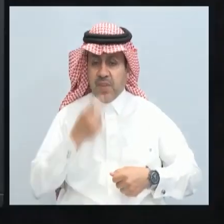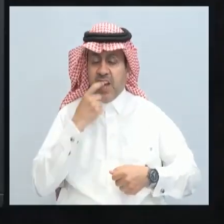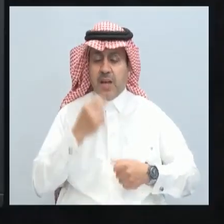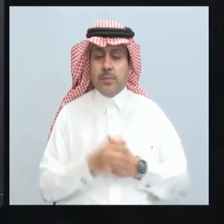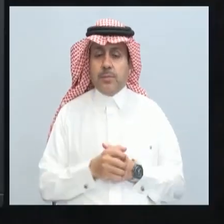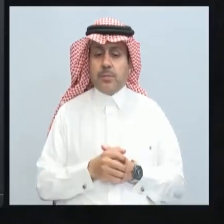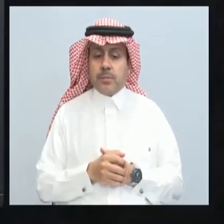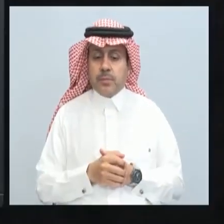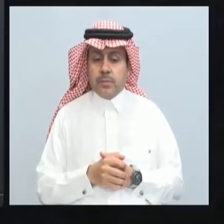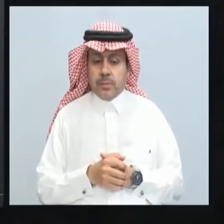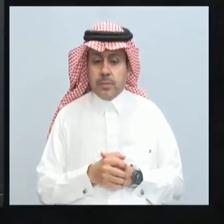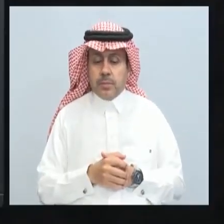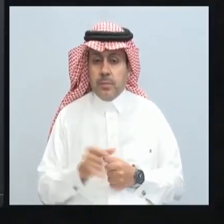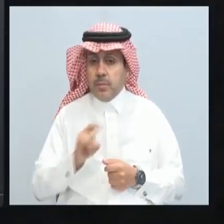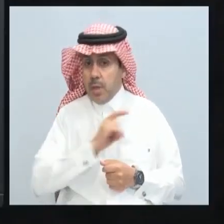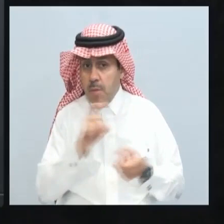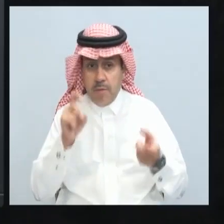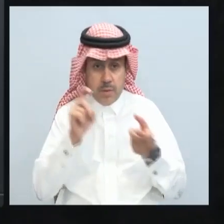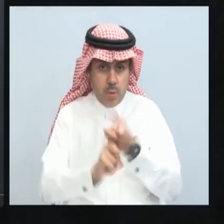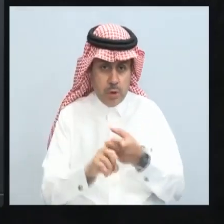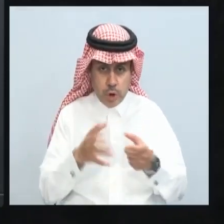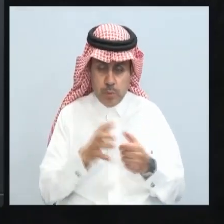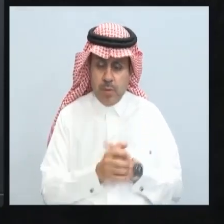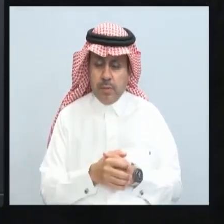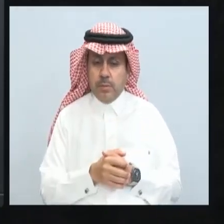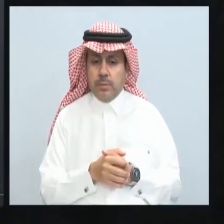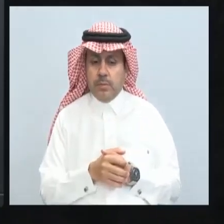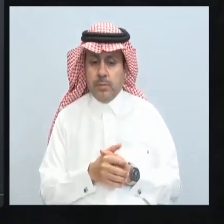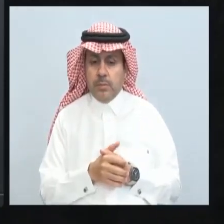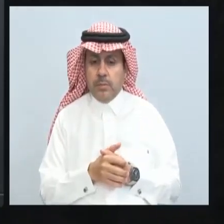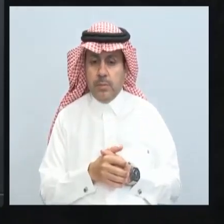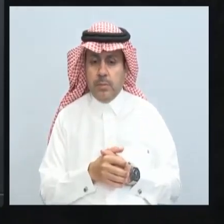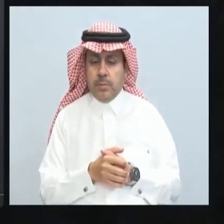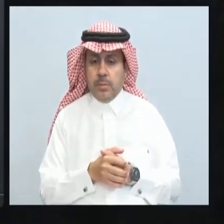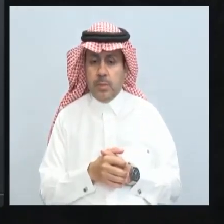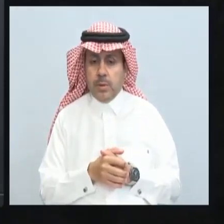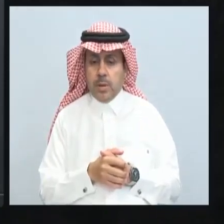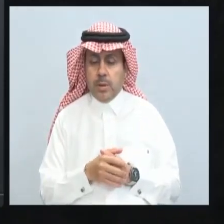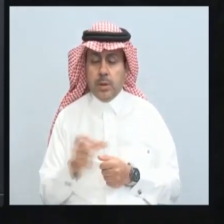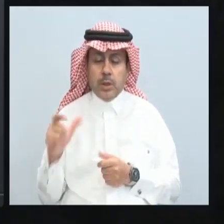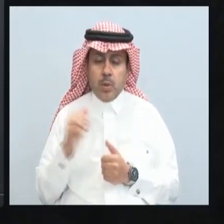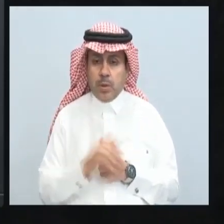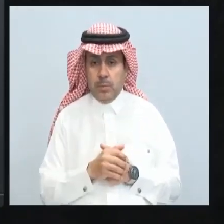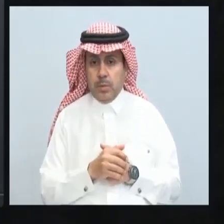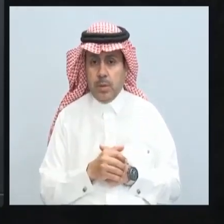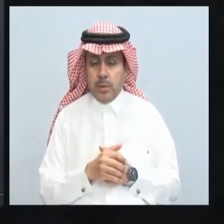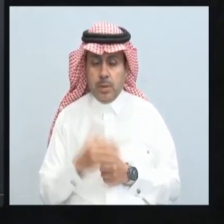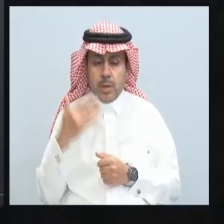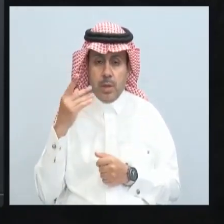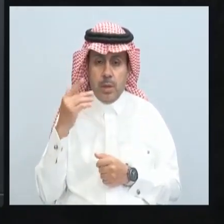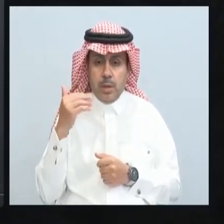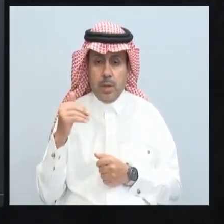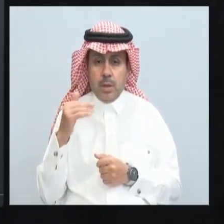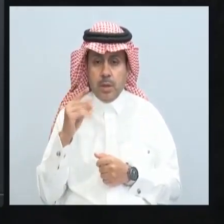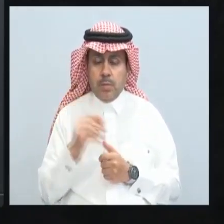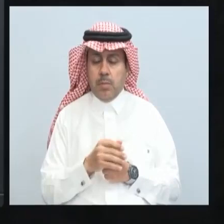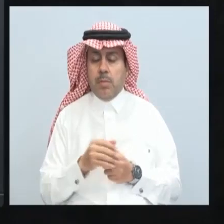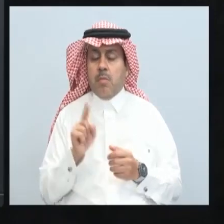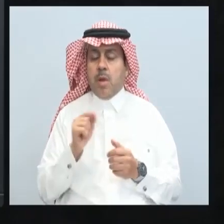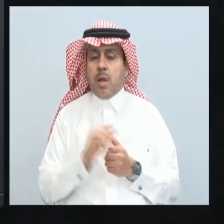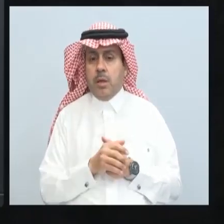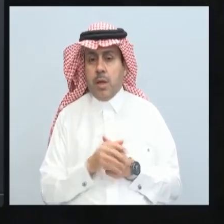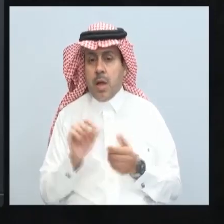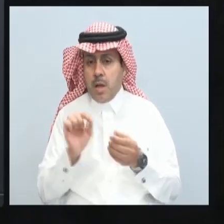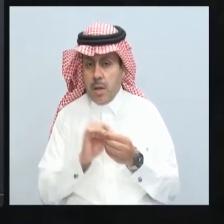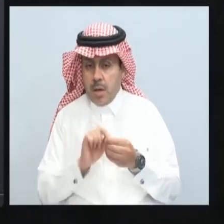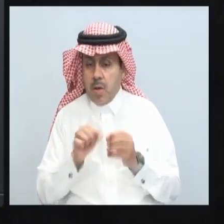او عمره فيمنع من النكاح وكذلك ما دواعي النكاح من خطبه او عقد او نحو